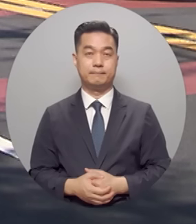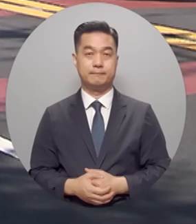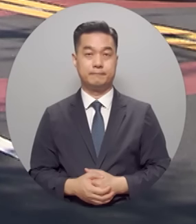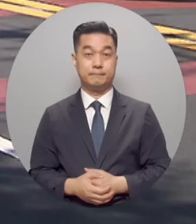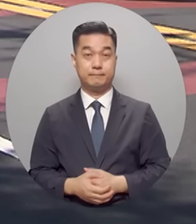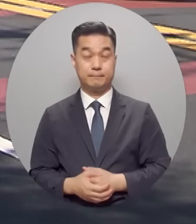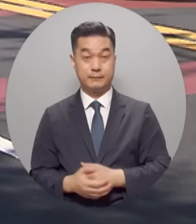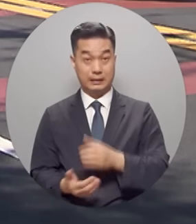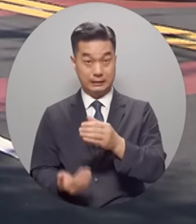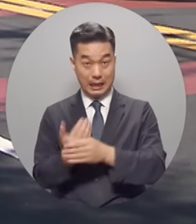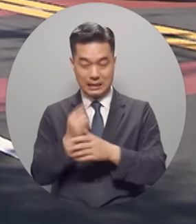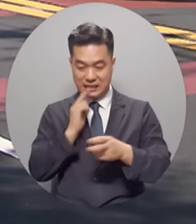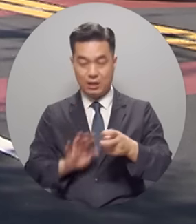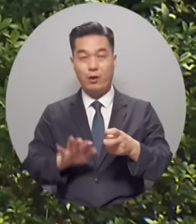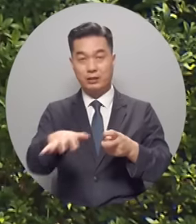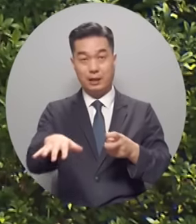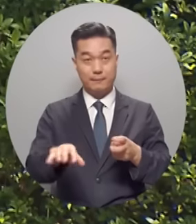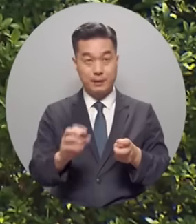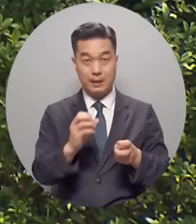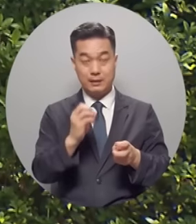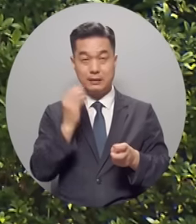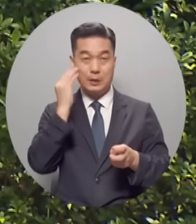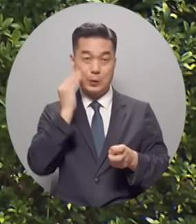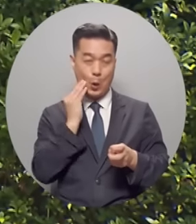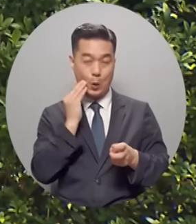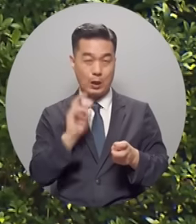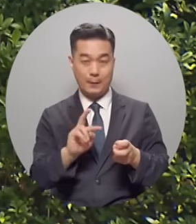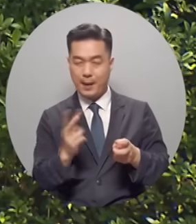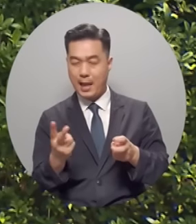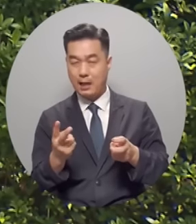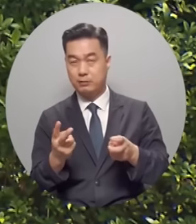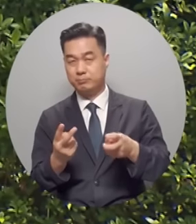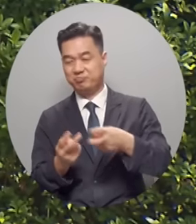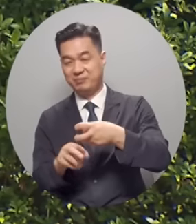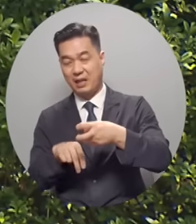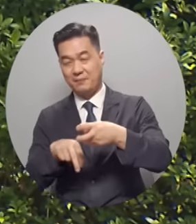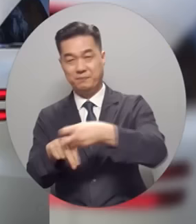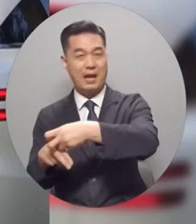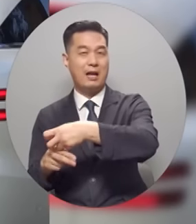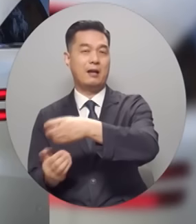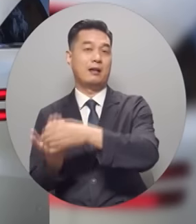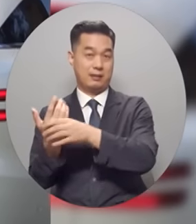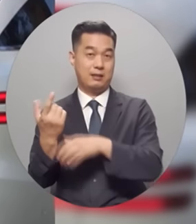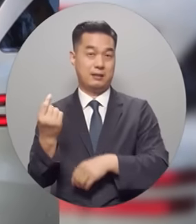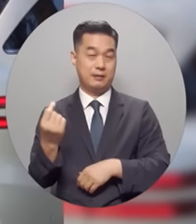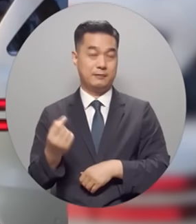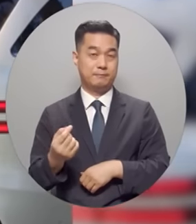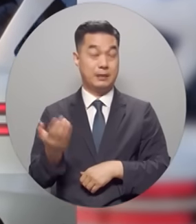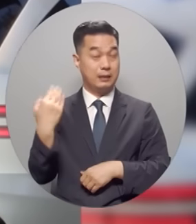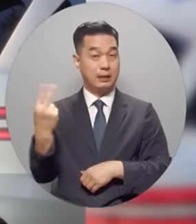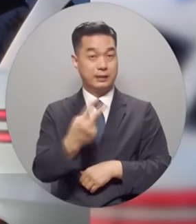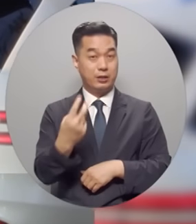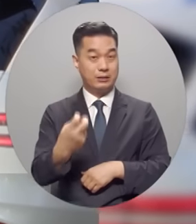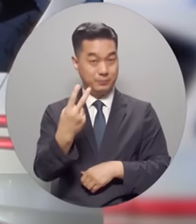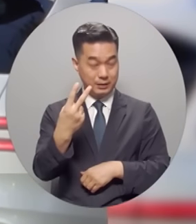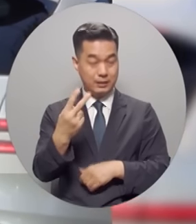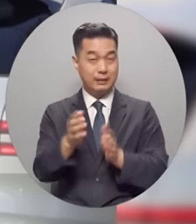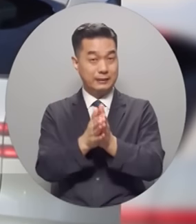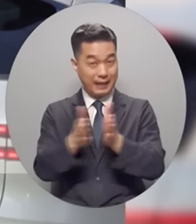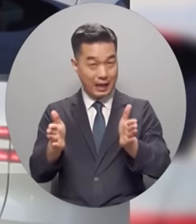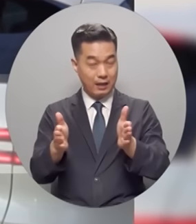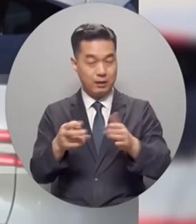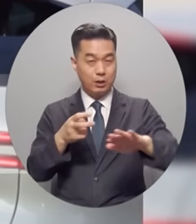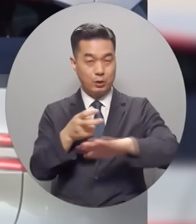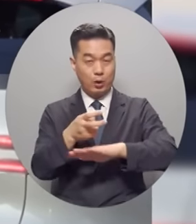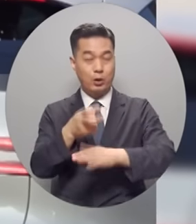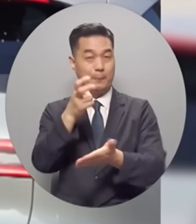사고는 횡단보도 보행신호가 초록색으로 바뀐 직후 발생했습니다. 지난 2022년 시행된